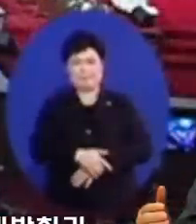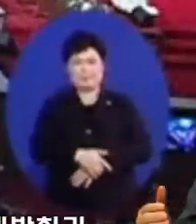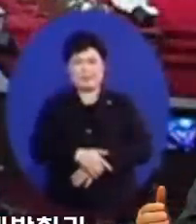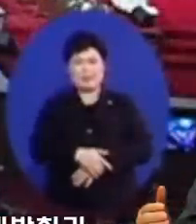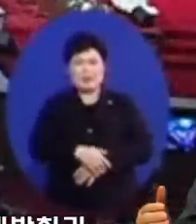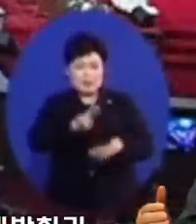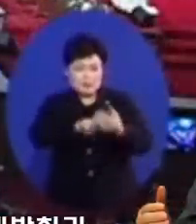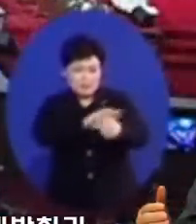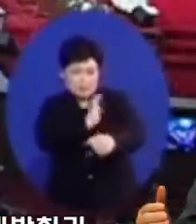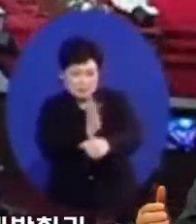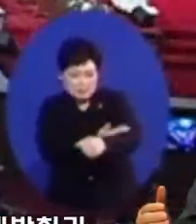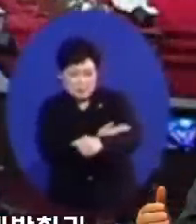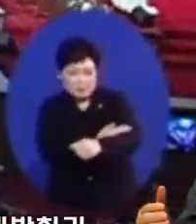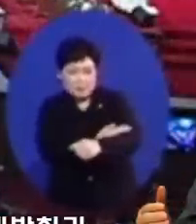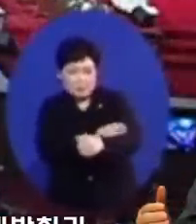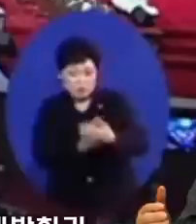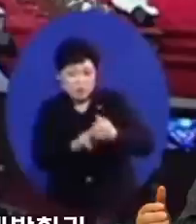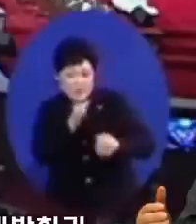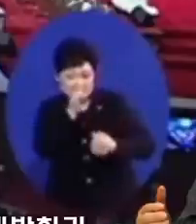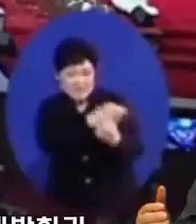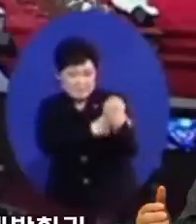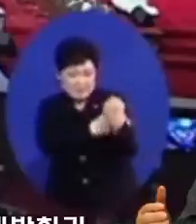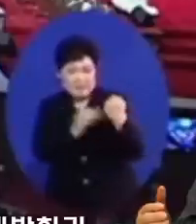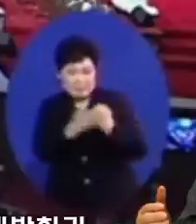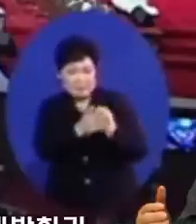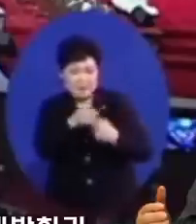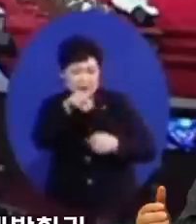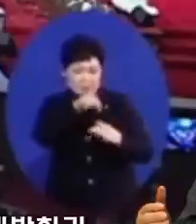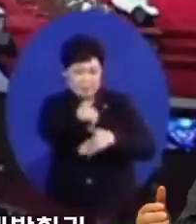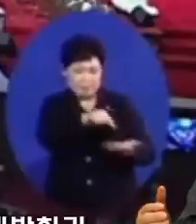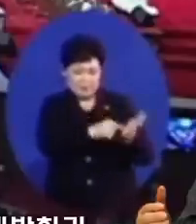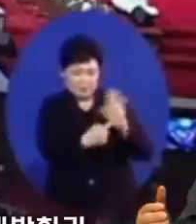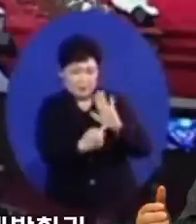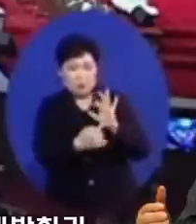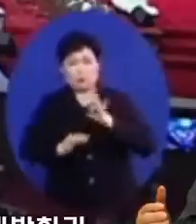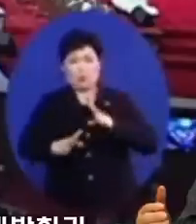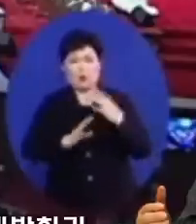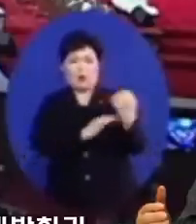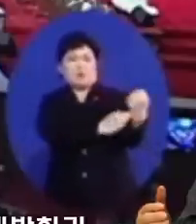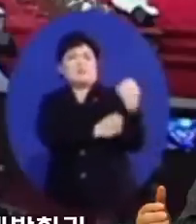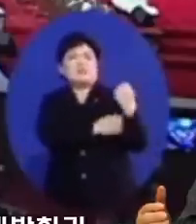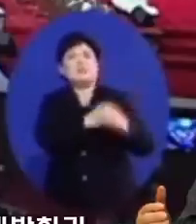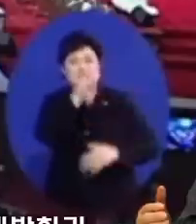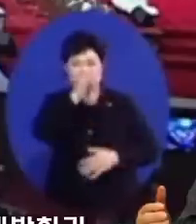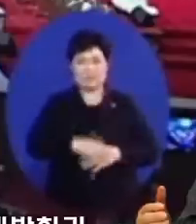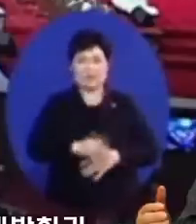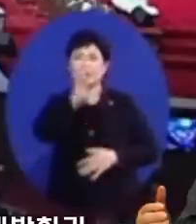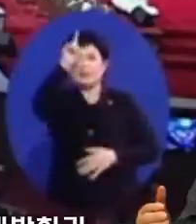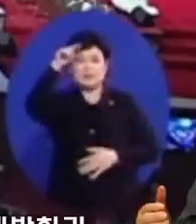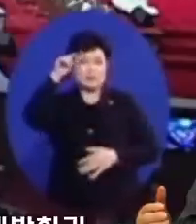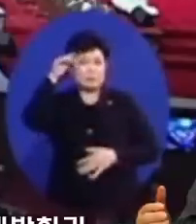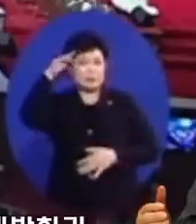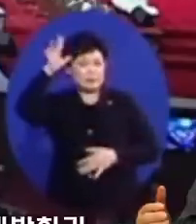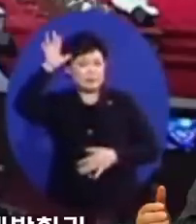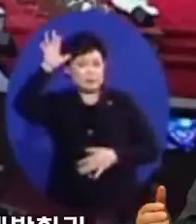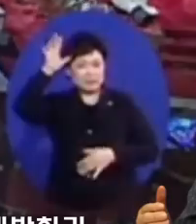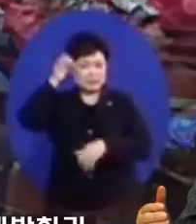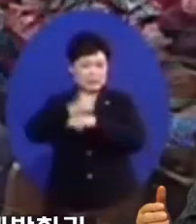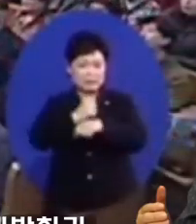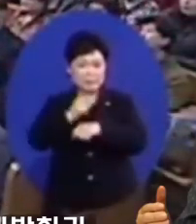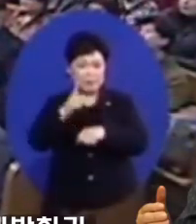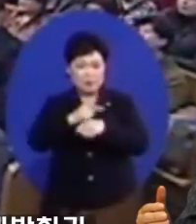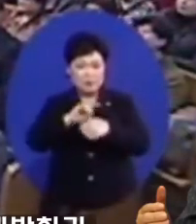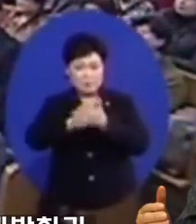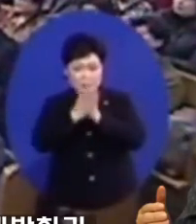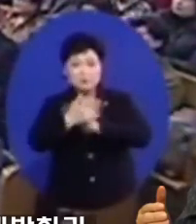잠재력이란 속에 숨어있는 힘이기 때문에 밖으로 나타낼 때는 놀라운 힘을 보입니다. 철학자 짐로는 이렇게 말했습니다. 변화시키고